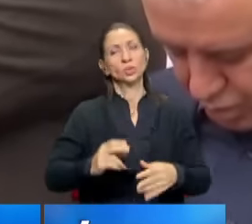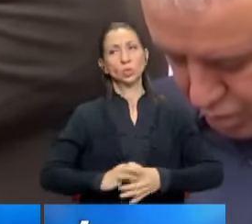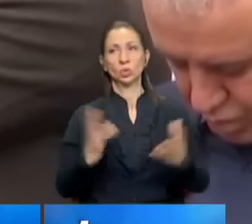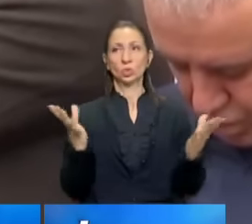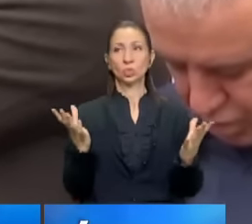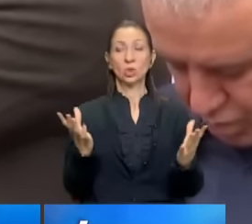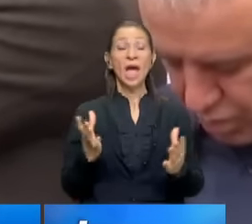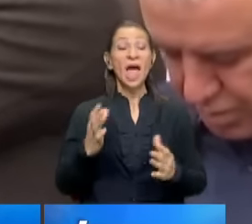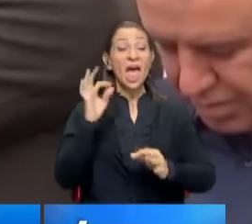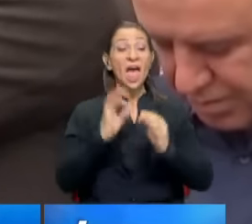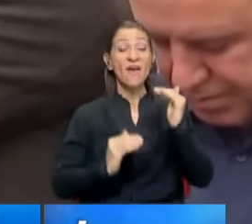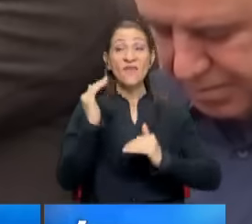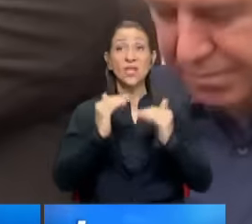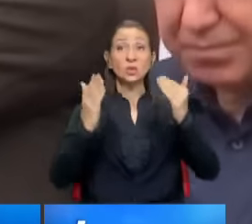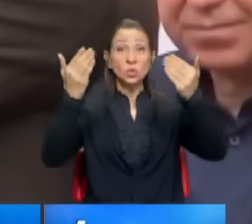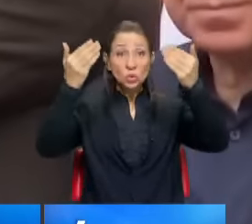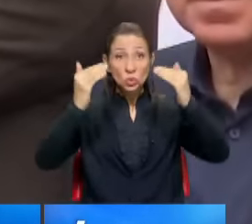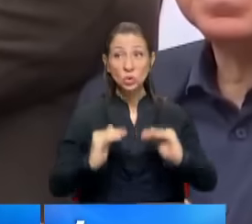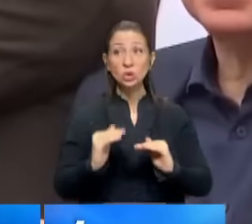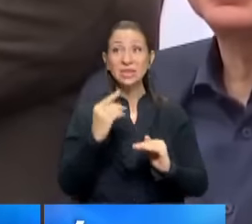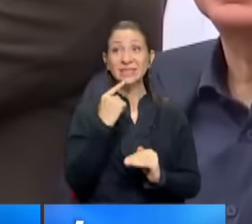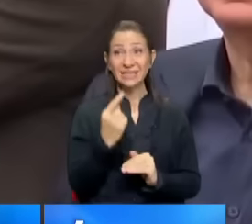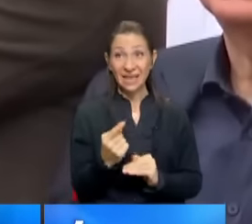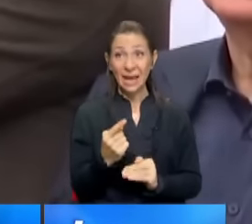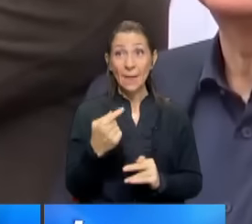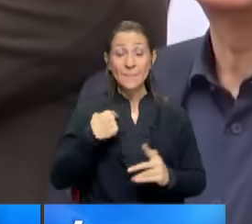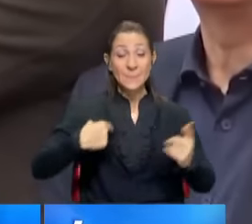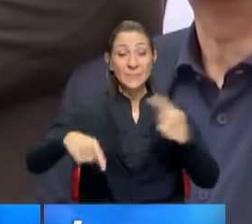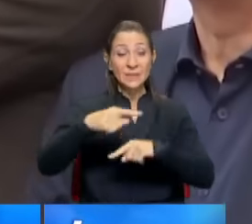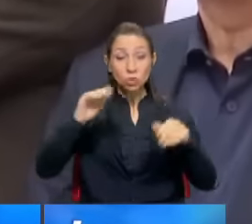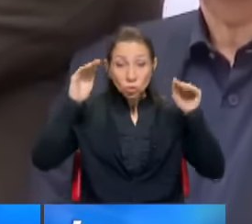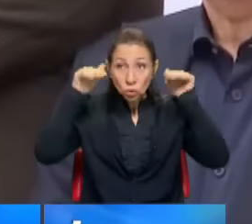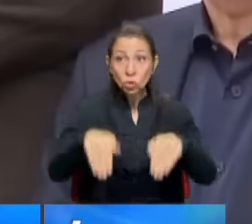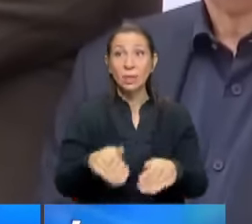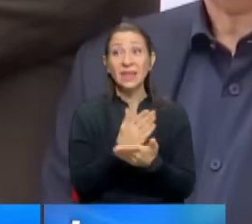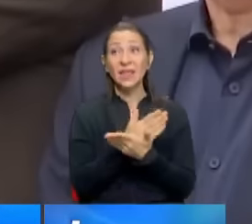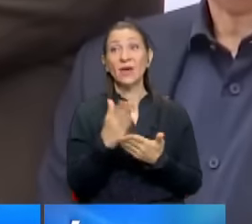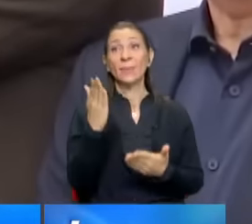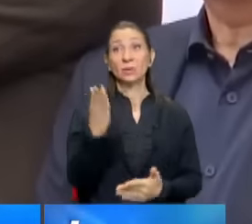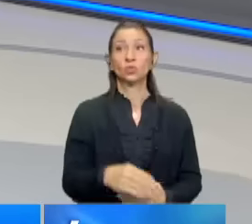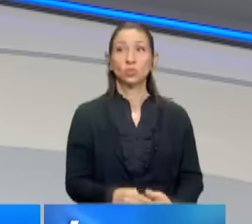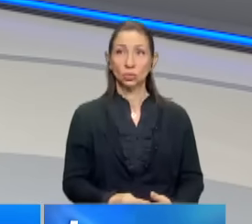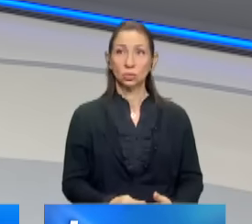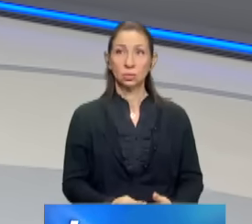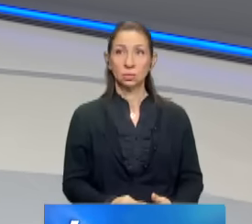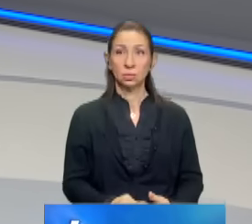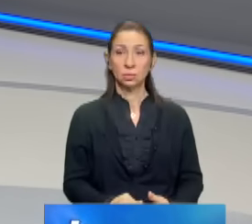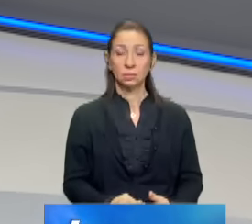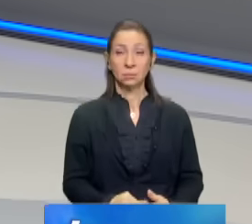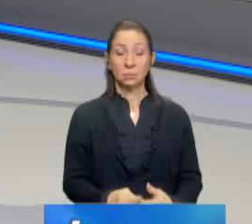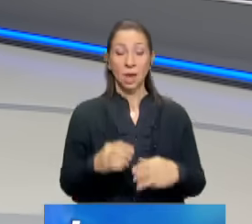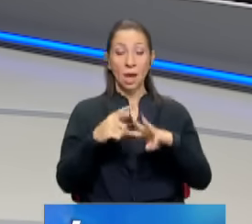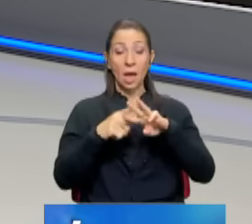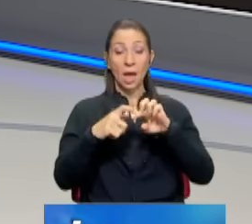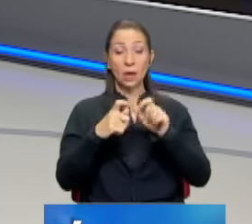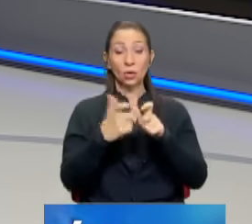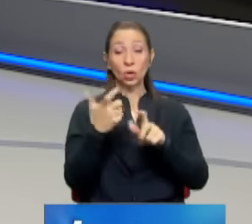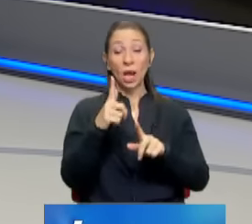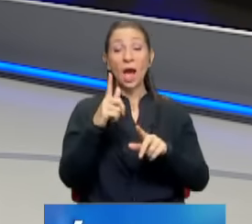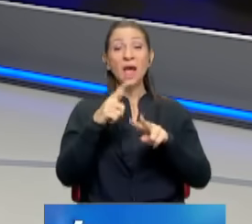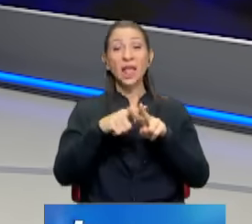çözün. Enflasyonu düşüreceğiniz diye bizi düşürmeye devam ediyorsunuz. Ergün Atalay dedi ki